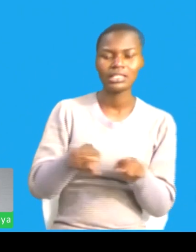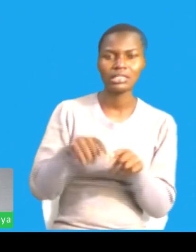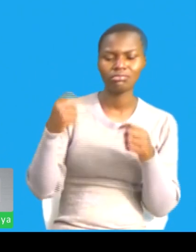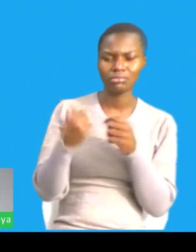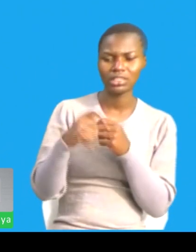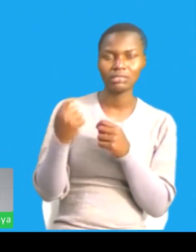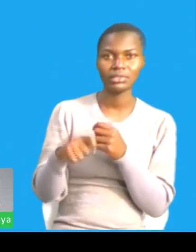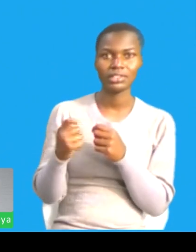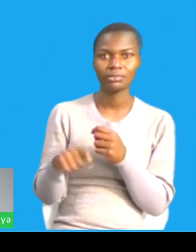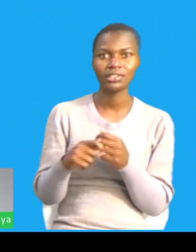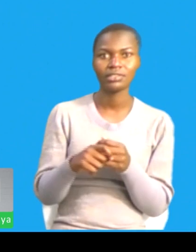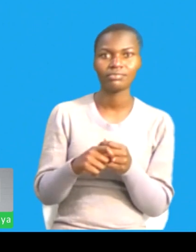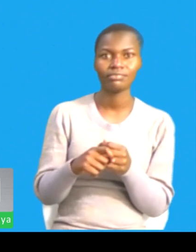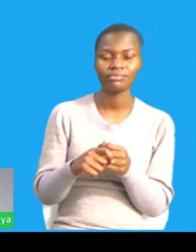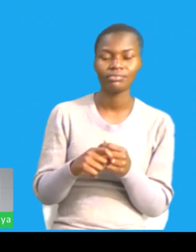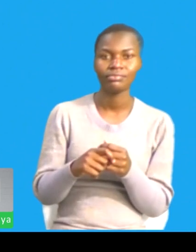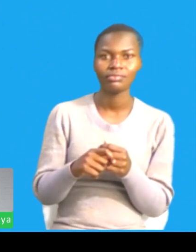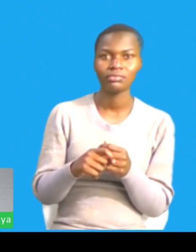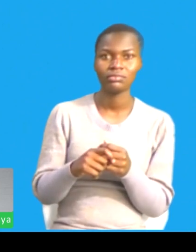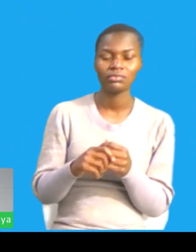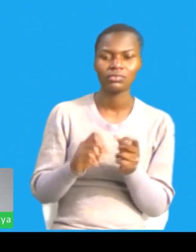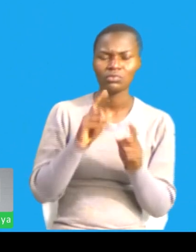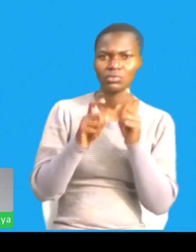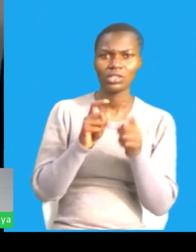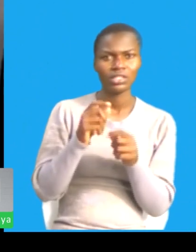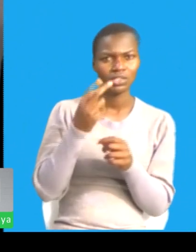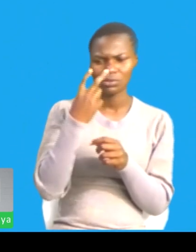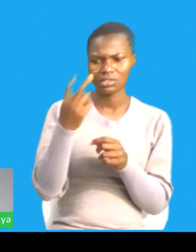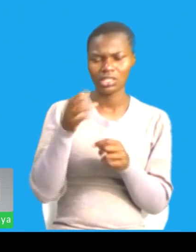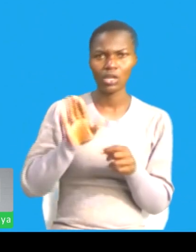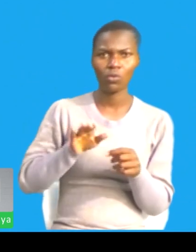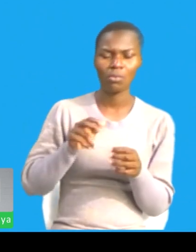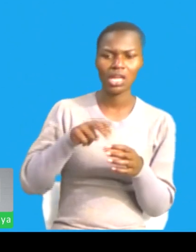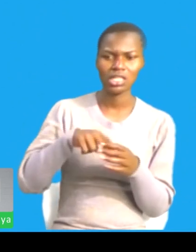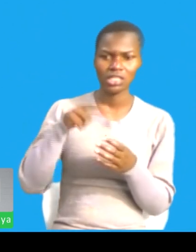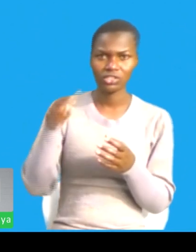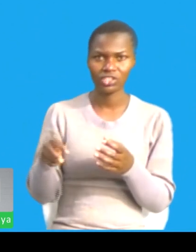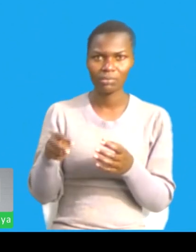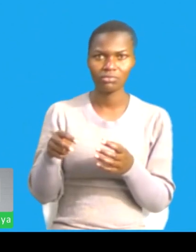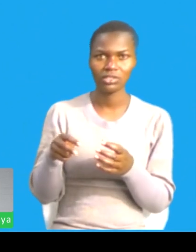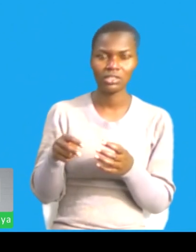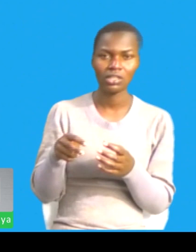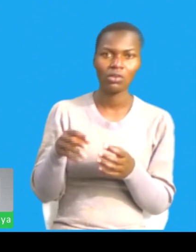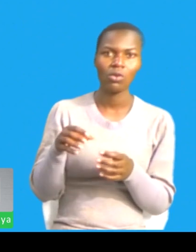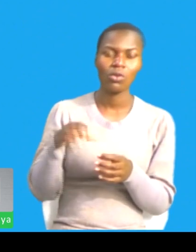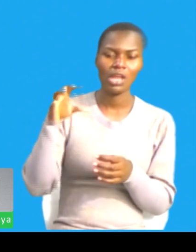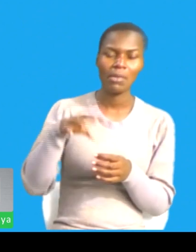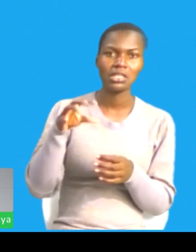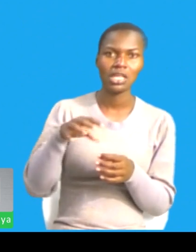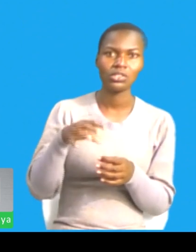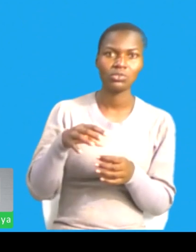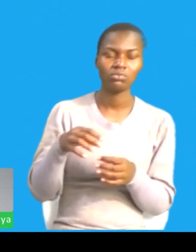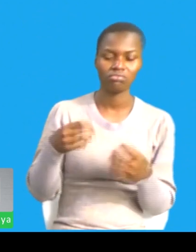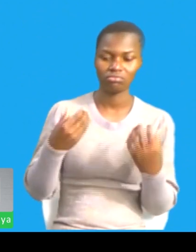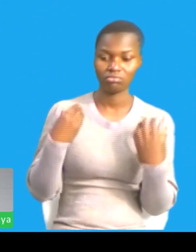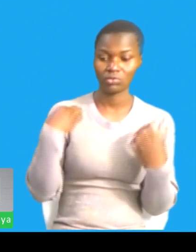na vita mingi sana. Did you see this woman who jumped on a lorry naked? Yeah, I saw the clip. What was the issue? Maybe tear